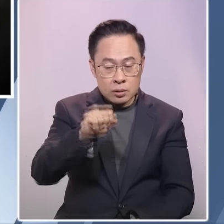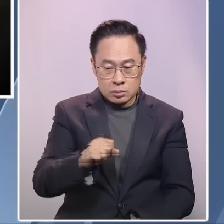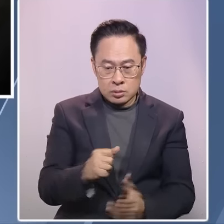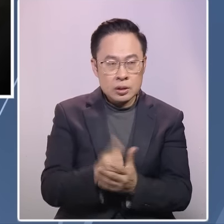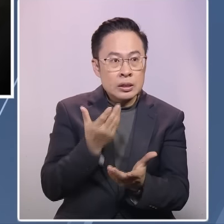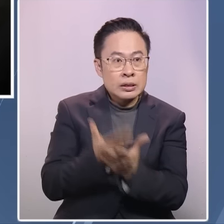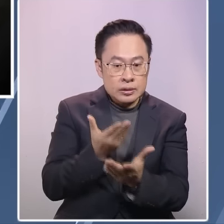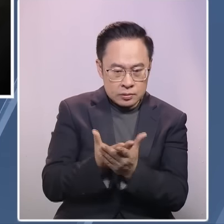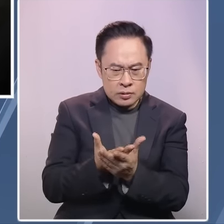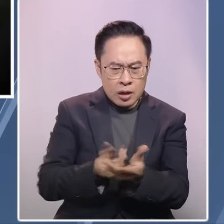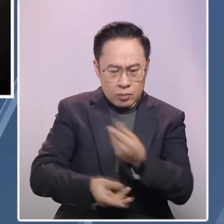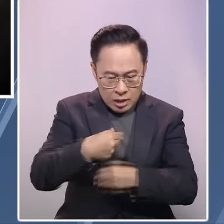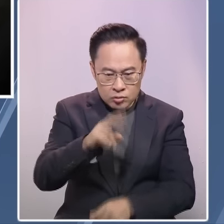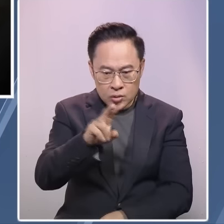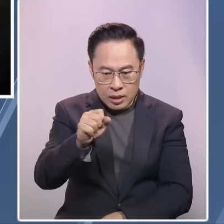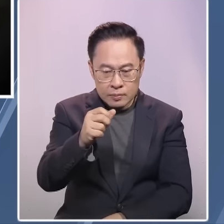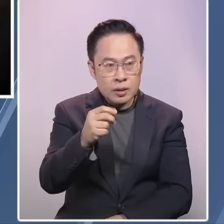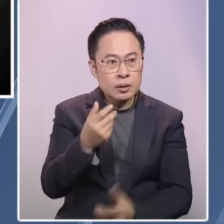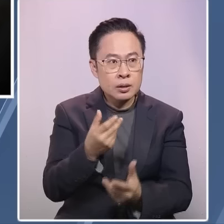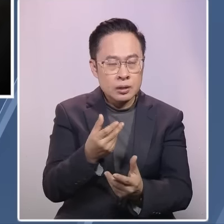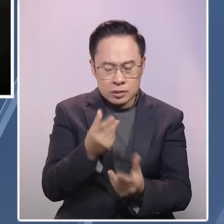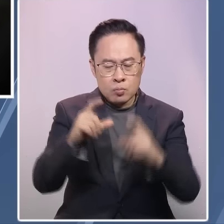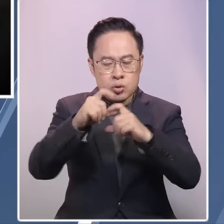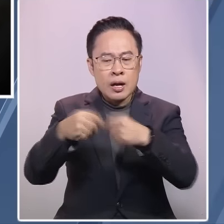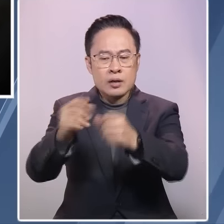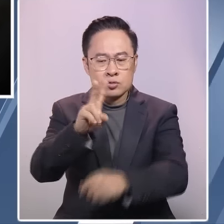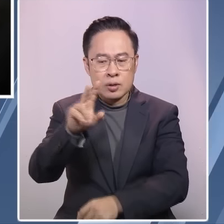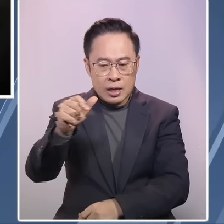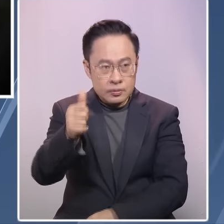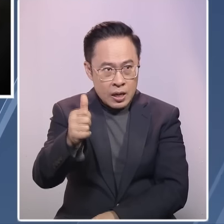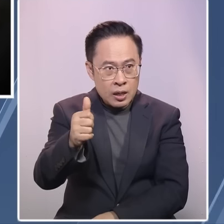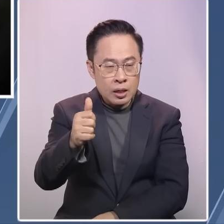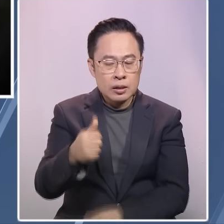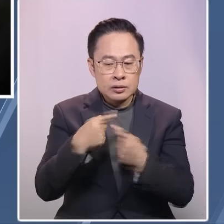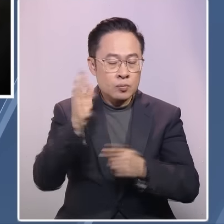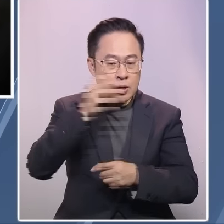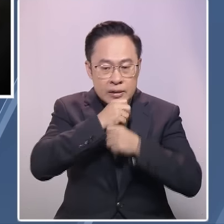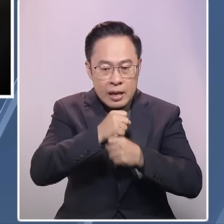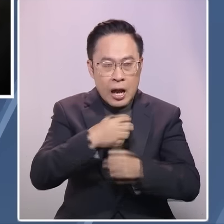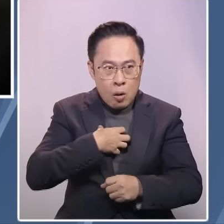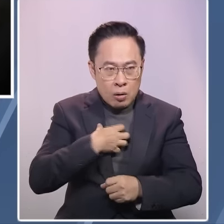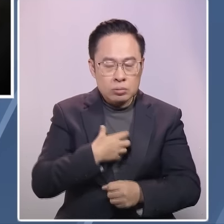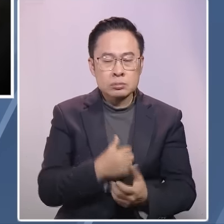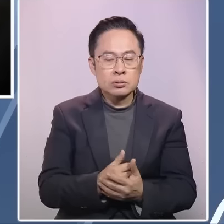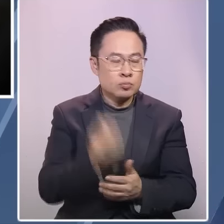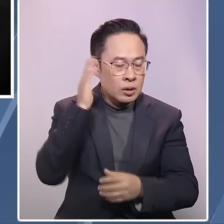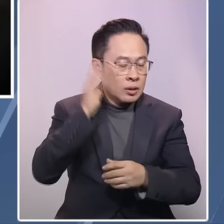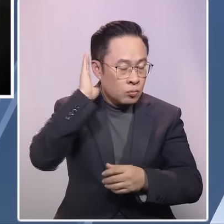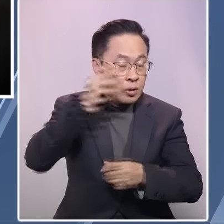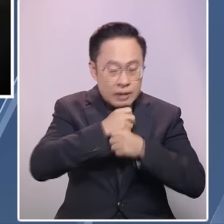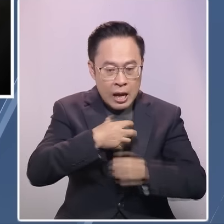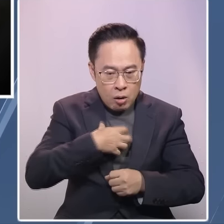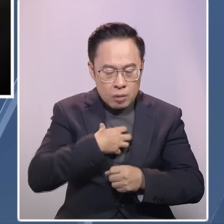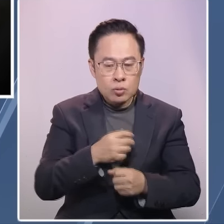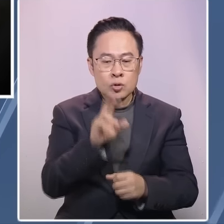เอ้ยมีไม่ถึงอ่ะมีแค่700,000เองมันไม่พออ่ะก็เลยถามคุณยายว่าคุณยายมีเงินมั้ยอ๋อก็คือจะทำทีให้ผู้ฝั่งผู้